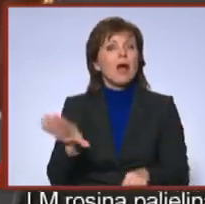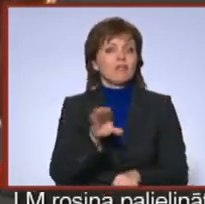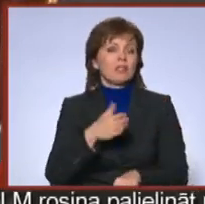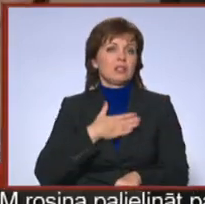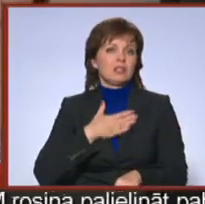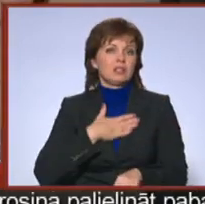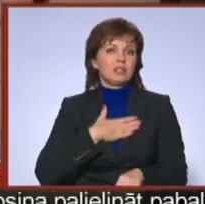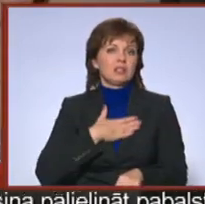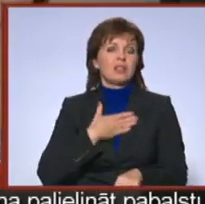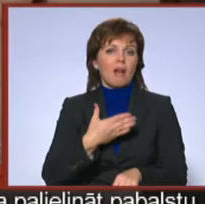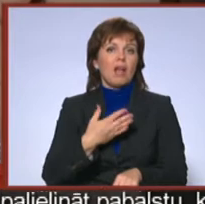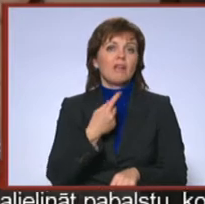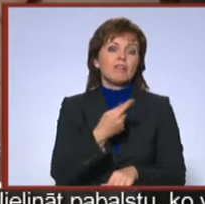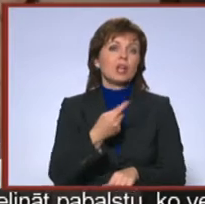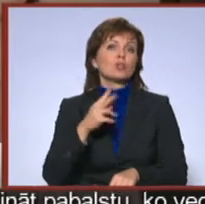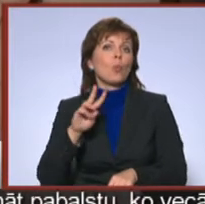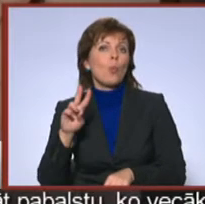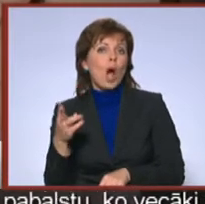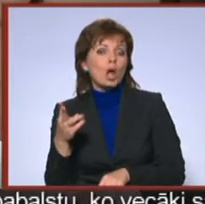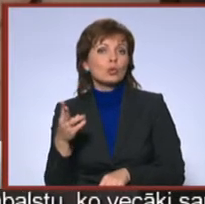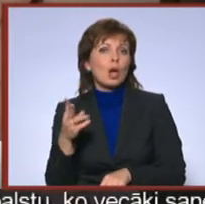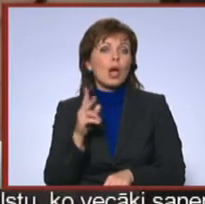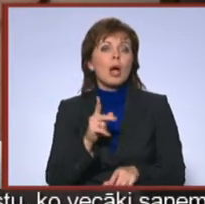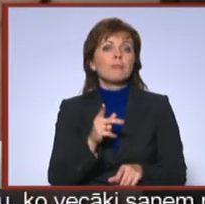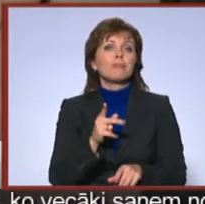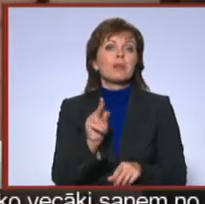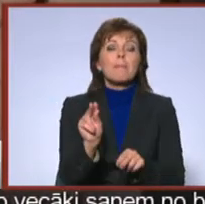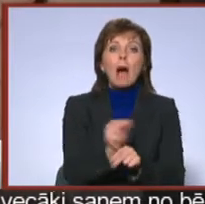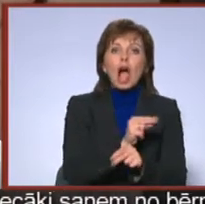savējie, viens otru kaut kā pakoriģē.